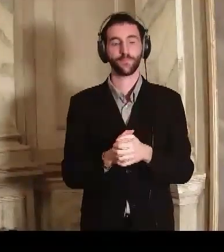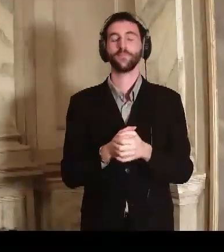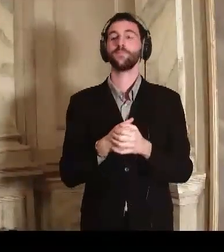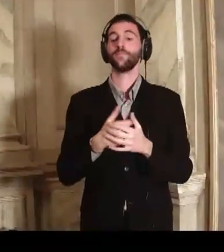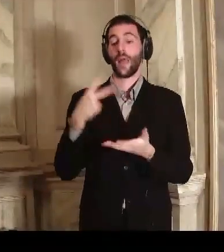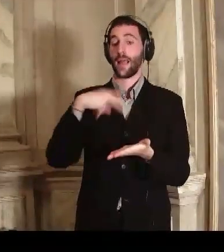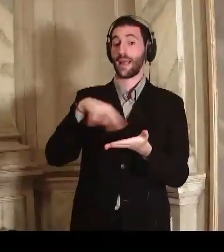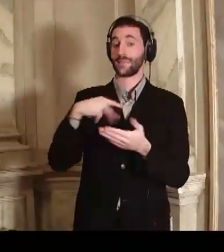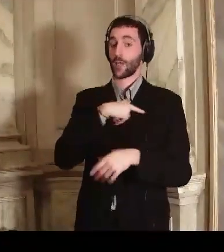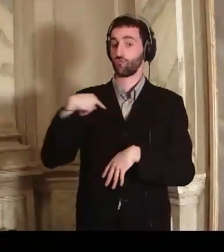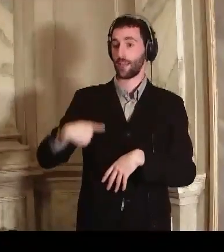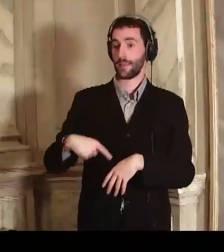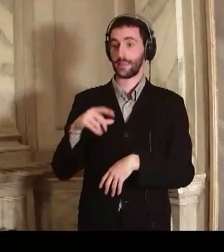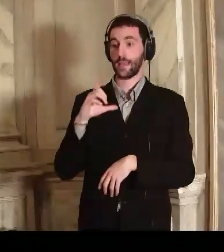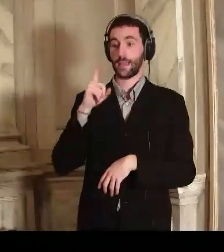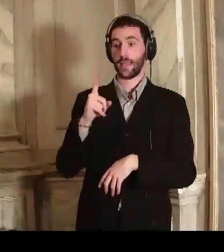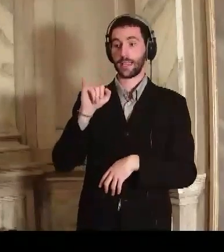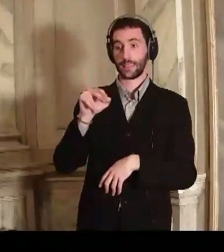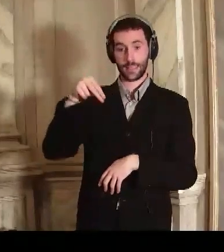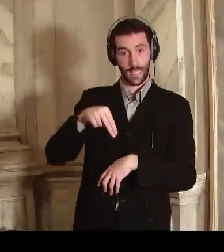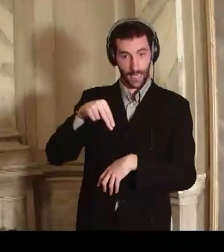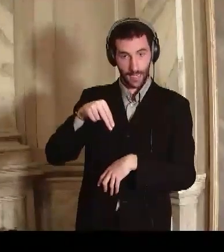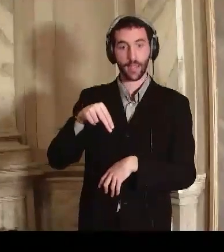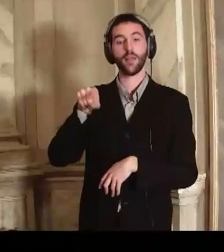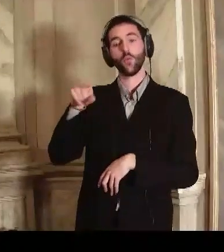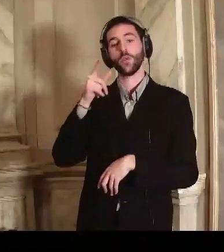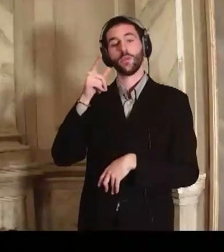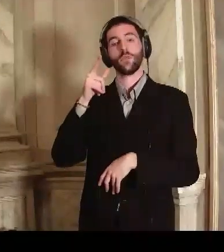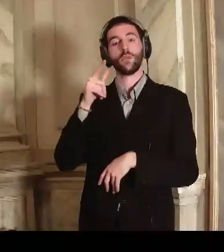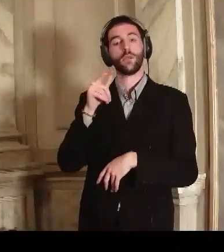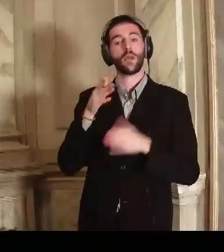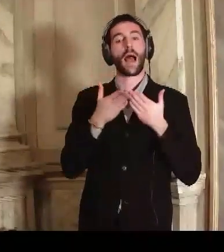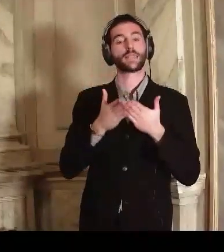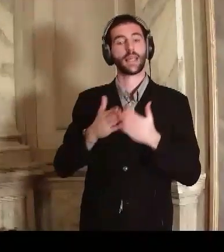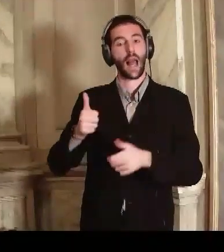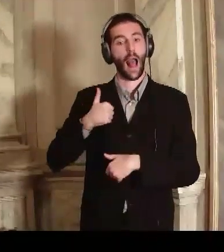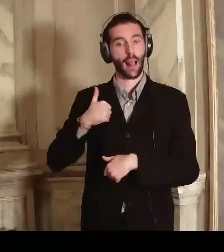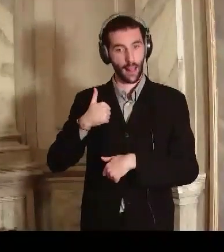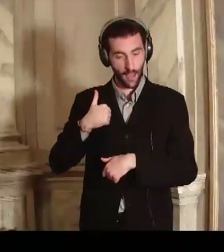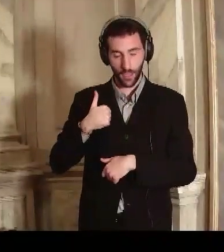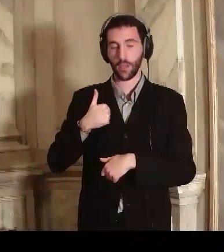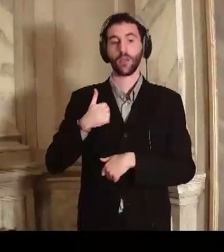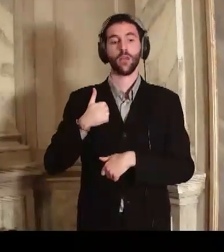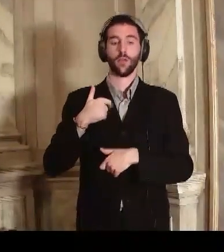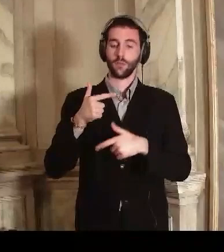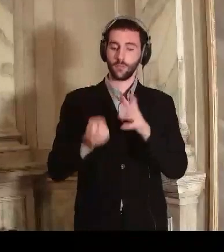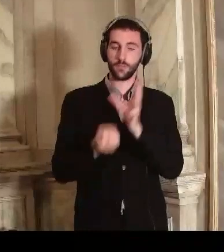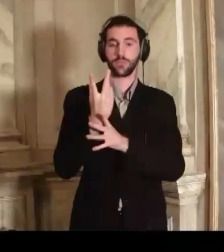danza Xi Xin, reduce dall'esperienza all'Opera di Parigi, creerà all'Arsenale una coreografia inedita in collaborazione con i